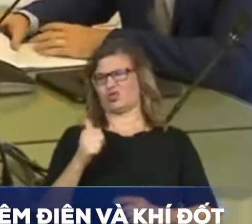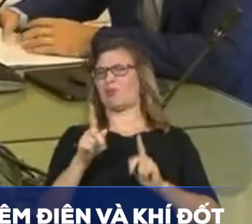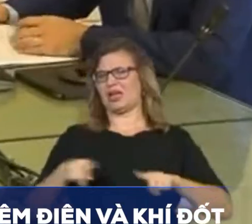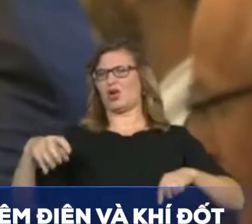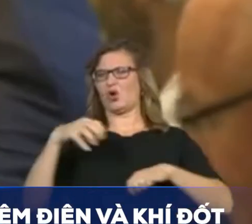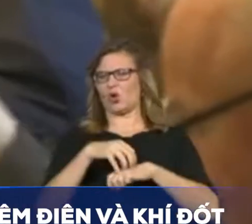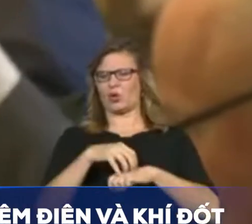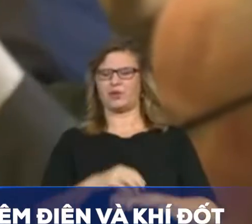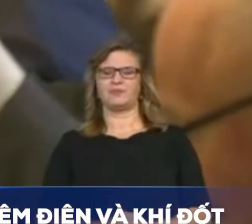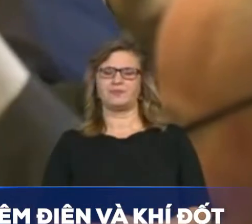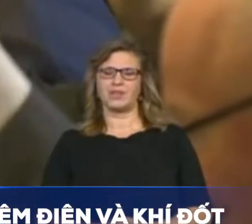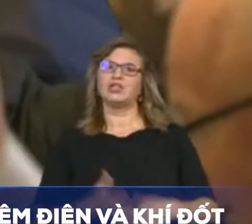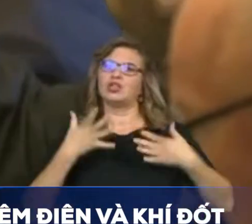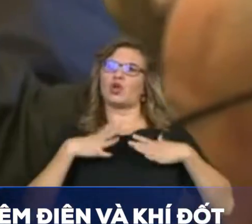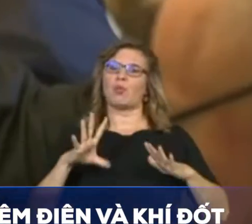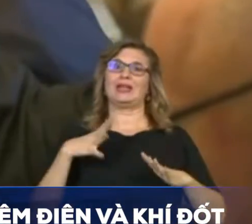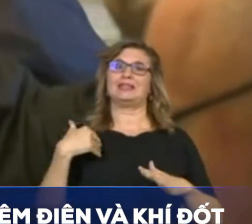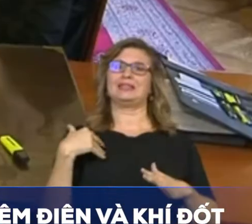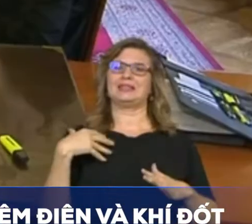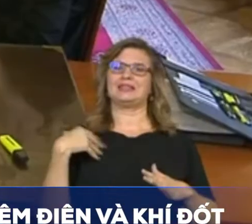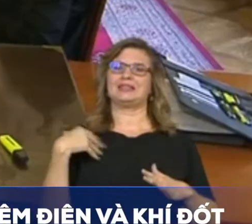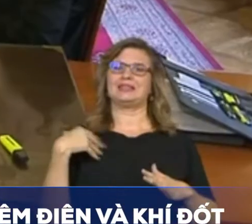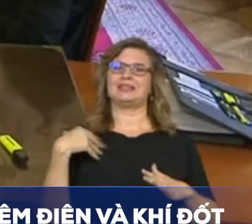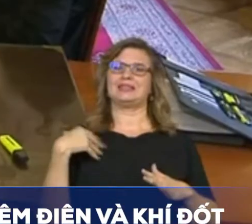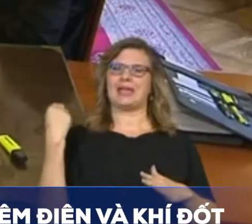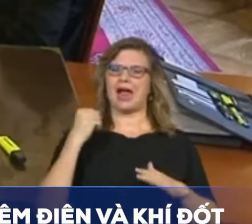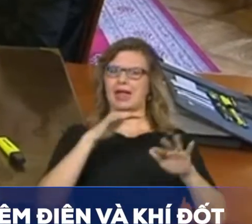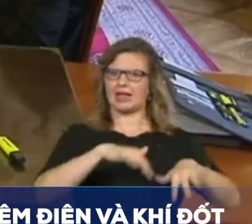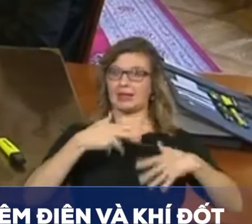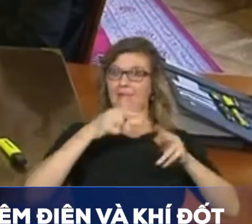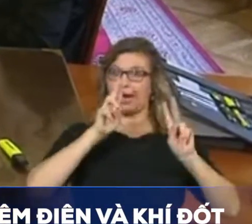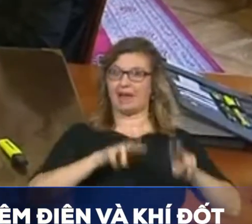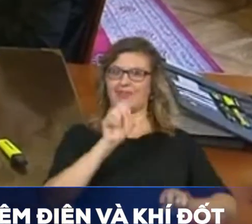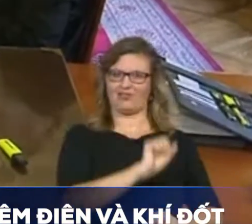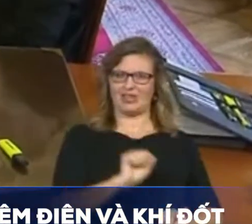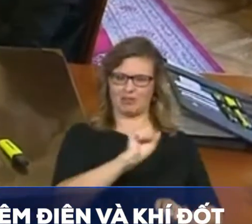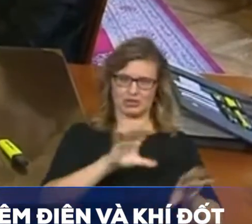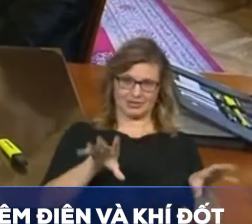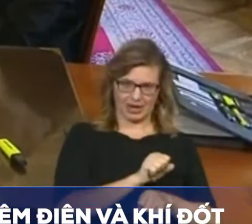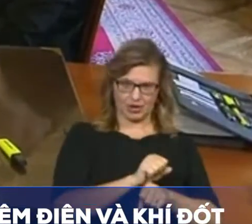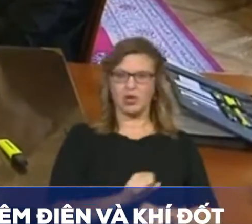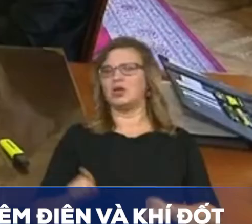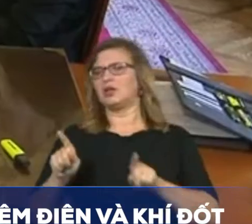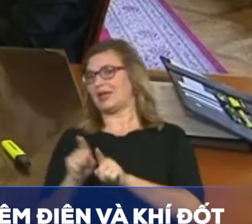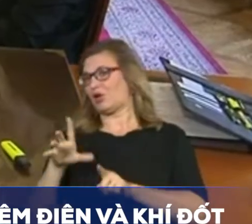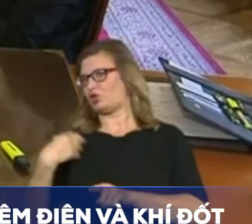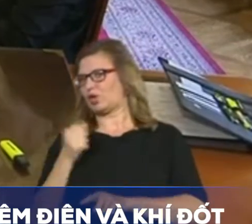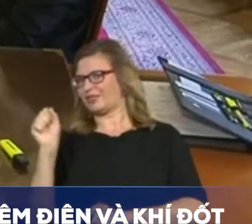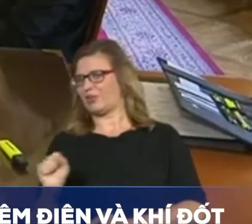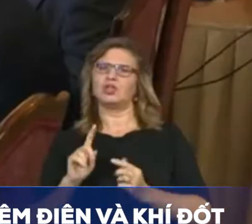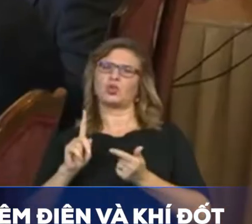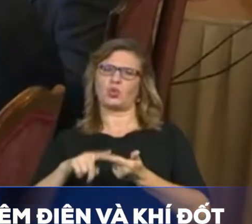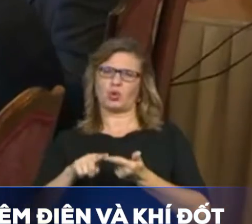dầu diesel, vẫn sẽ giữ nguyên ở mức 8,45 korun 1 lít. Ngược lại, từ tháng 10, thuế tiêu thụ đặc biệt đối với xăng sẽ trở về